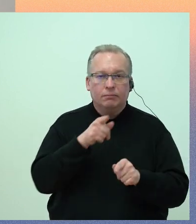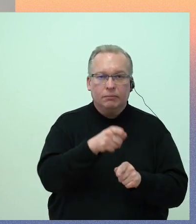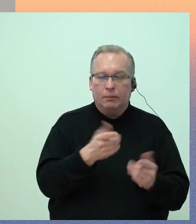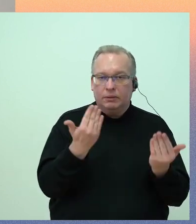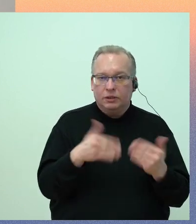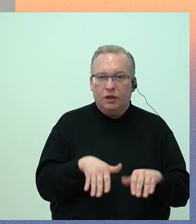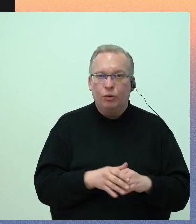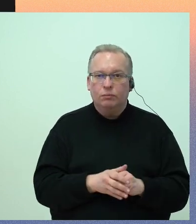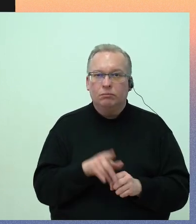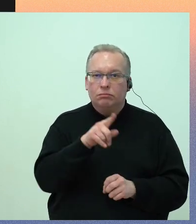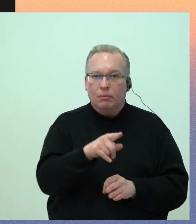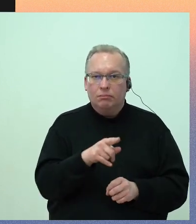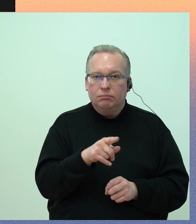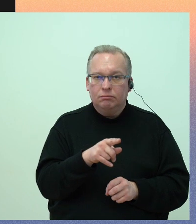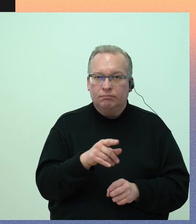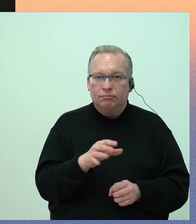Jiems